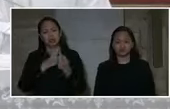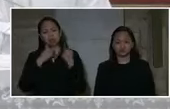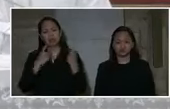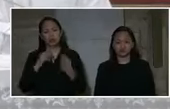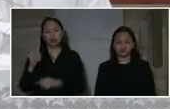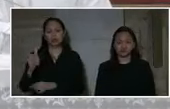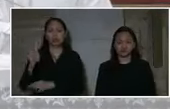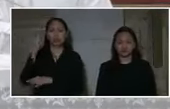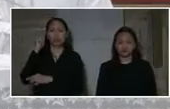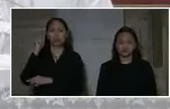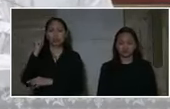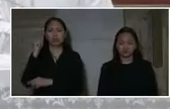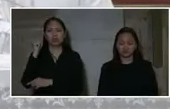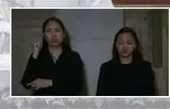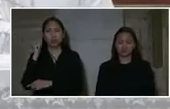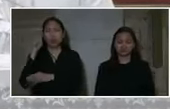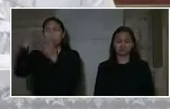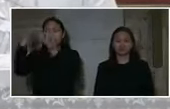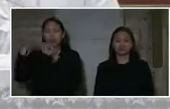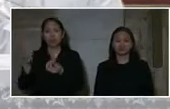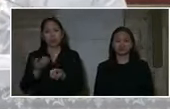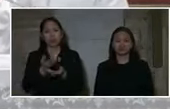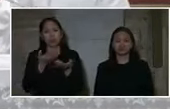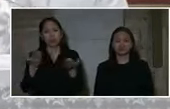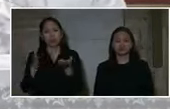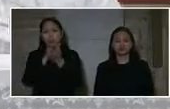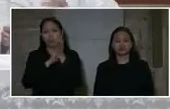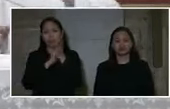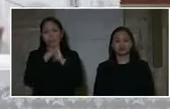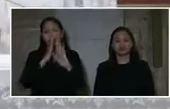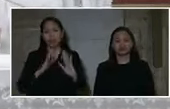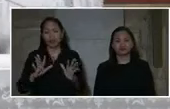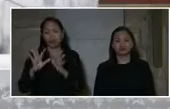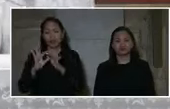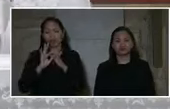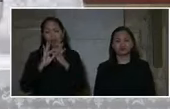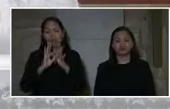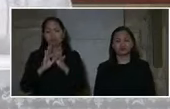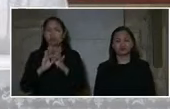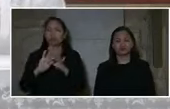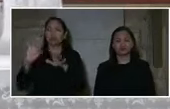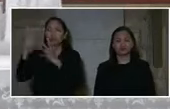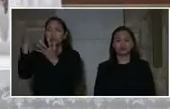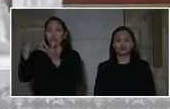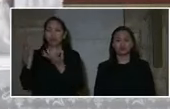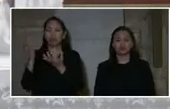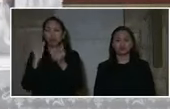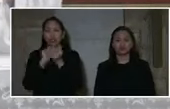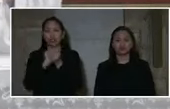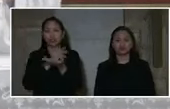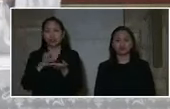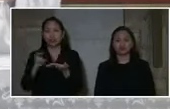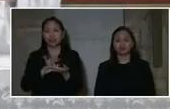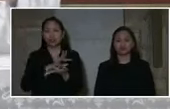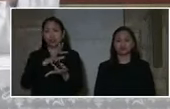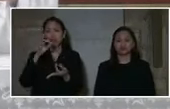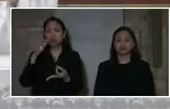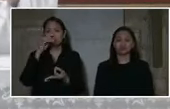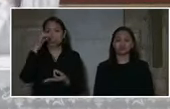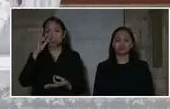pagtanggi. Pagkalooban mo kami ng kapayapaan at pagkakaisa ayon sa iyong kalooban, kasama ng Espiritu